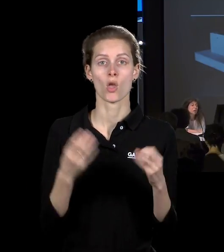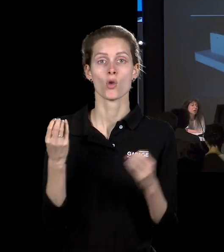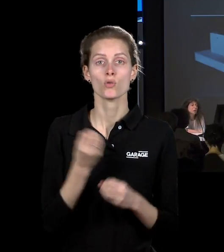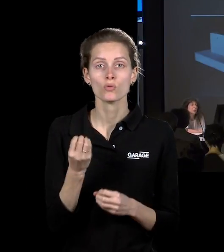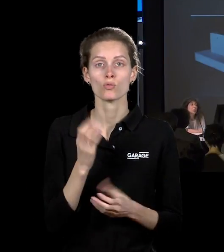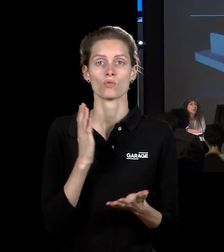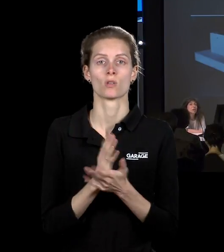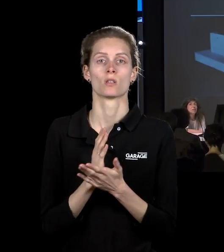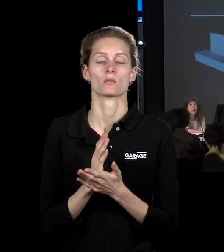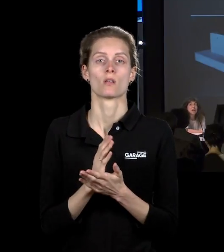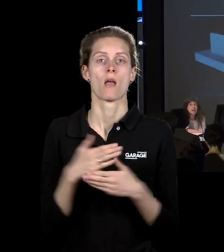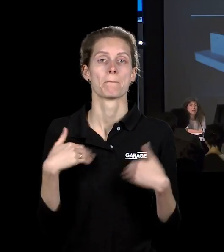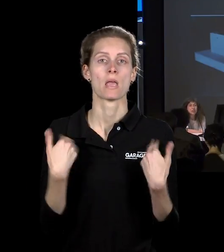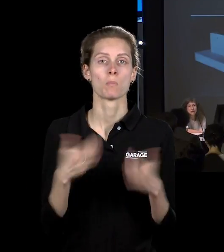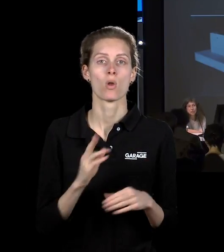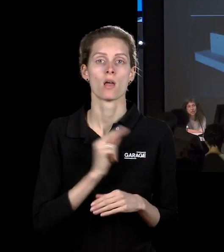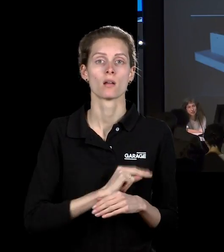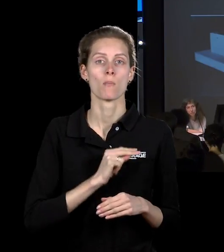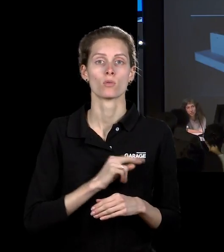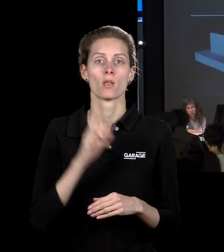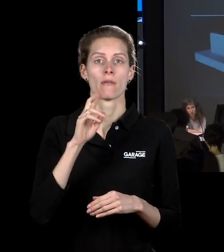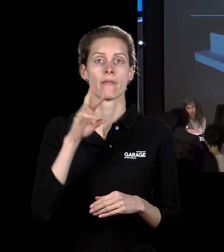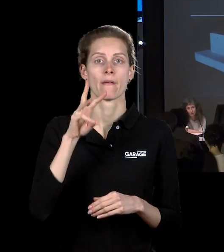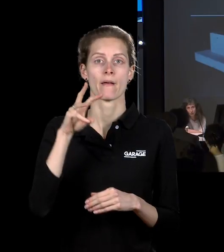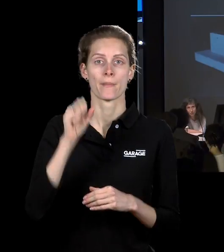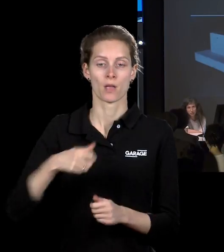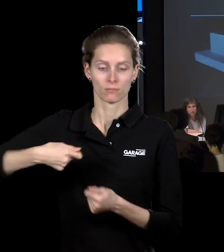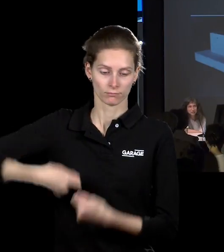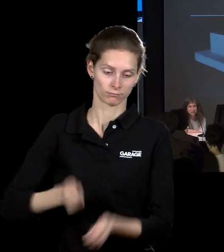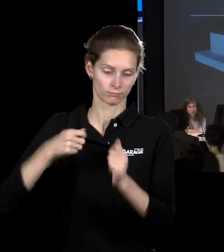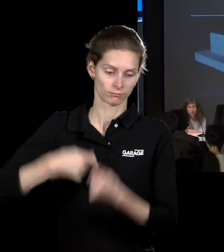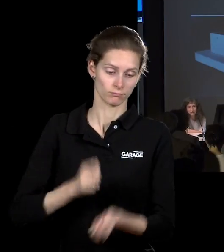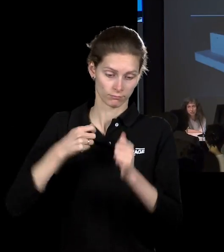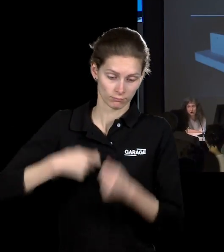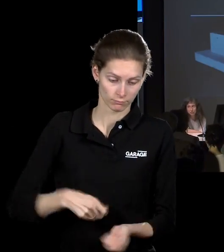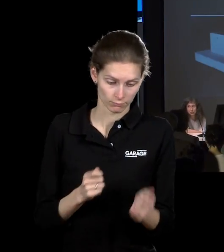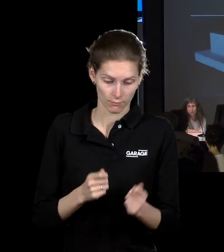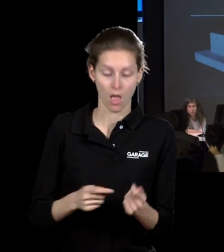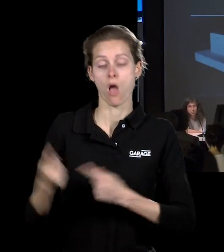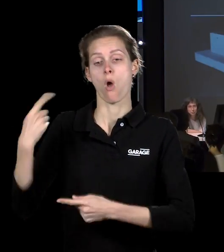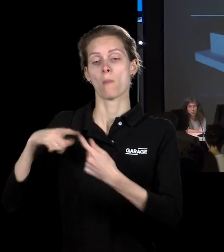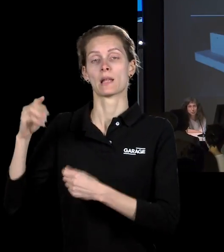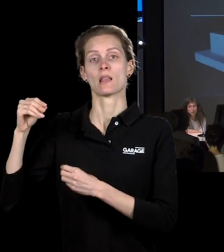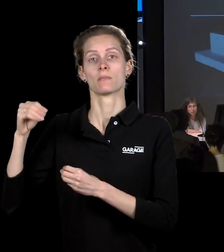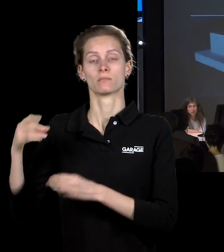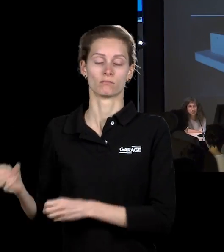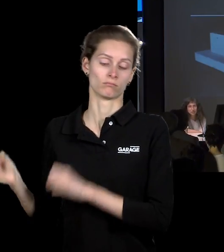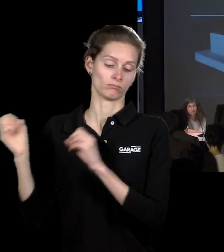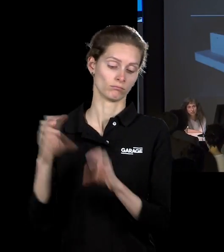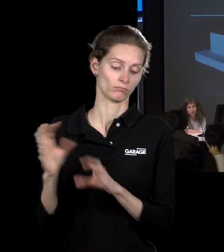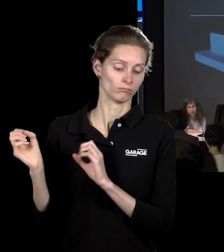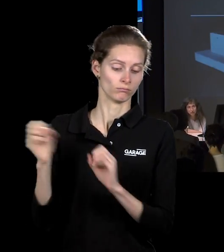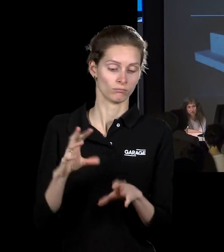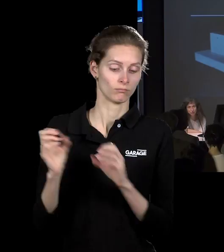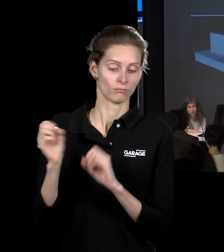пример бесполезной работы – это вырыть яму и засыпать ее землей. И вот сама эта идея вырыть яму и засыпать ее землей потом будет